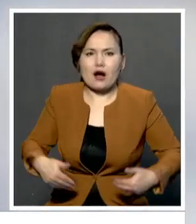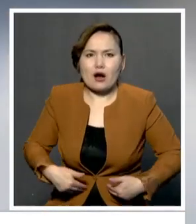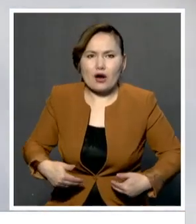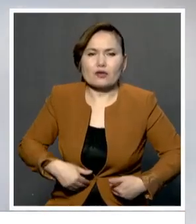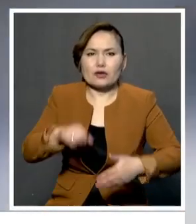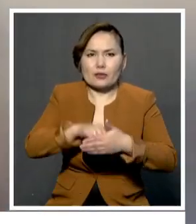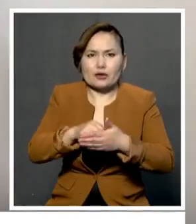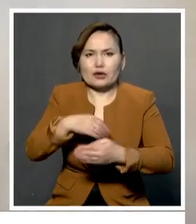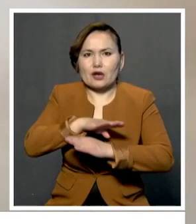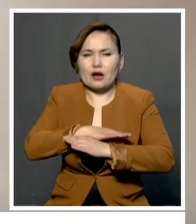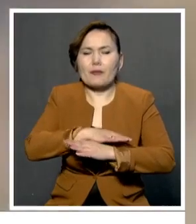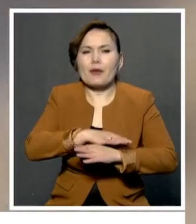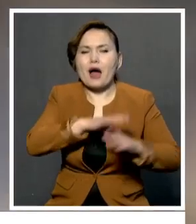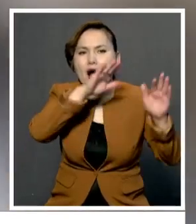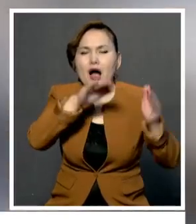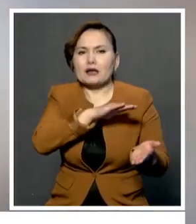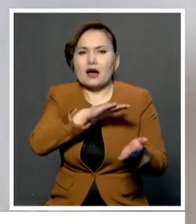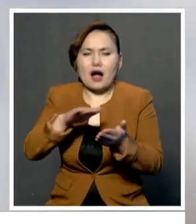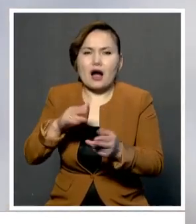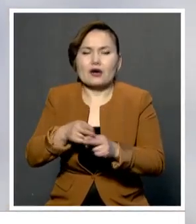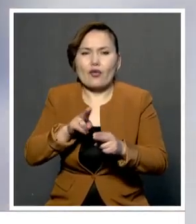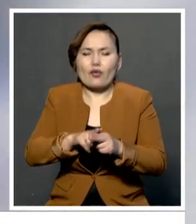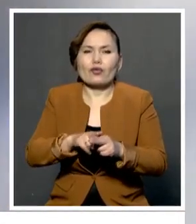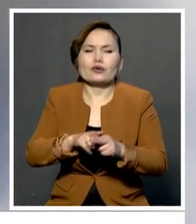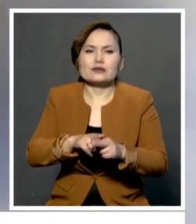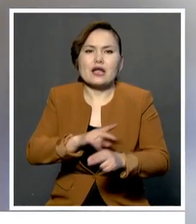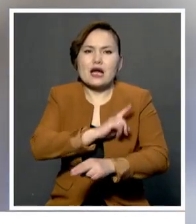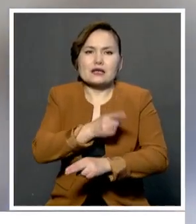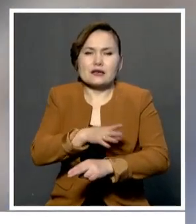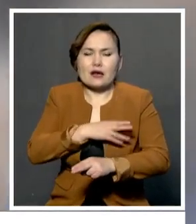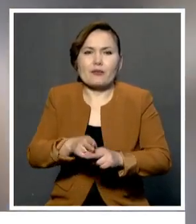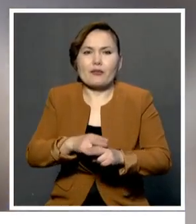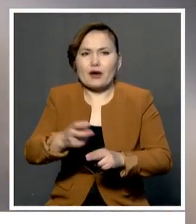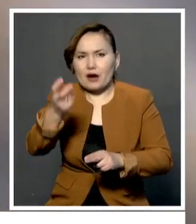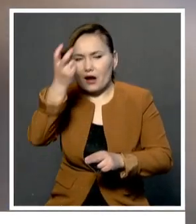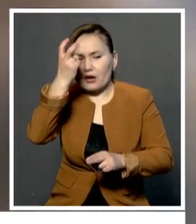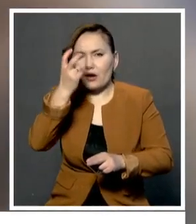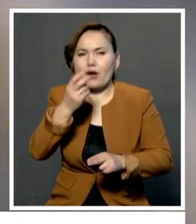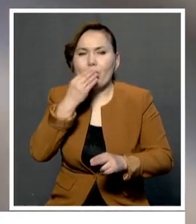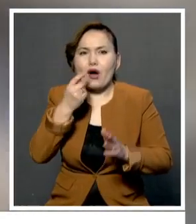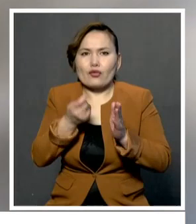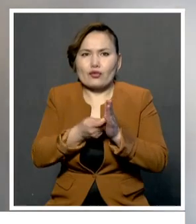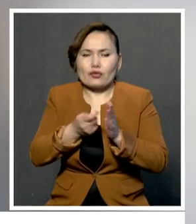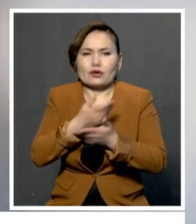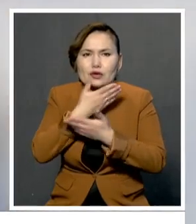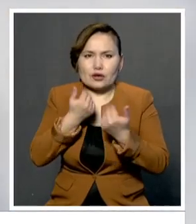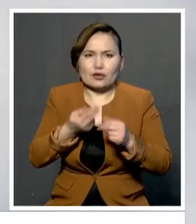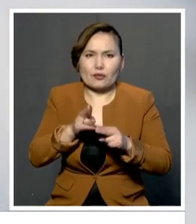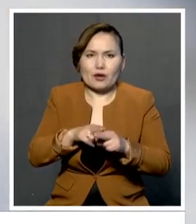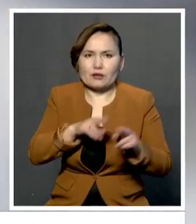дейді. Себебі қар қалың болғандықтан тебіндей алмайды. Даладағы ақұлпаның қалыңдығы 40-50 сантиметр. Қазір қар аршу жұмыстары қолға